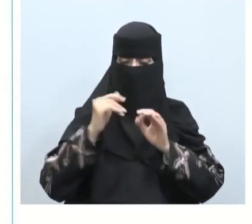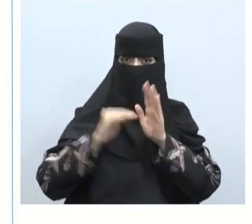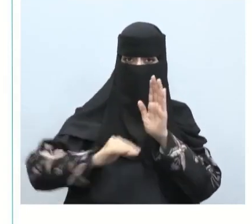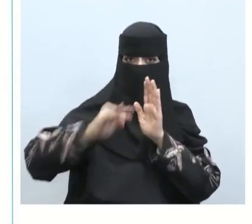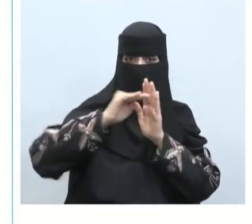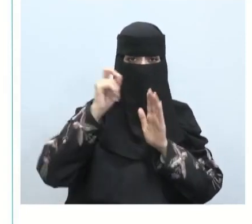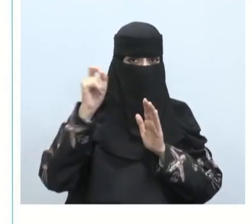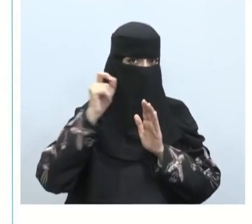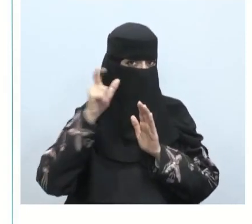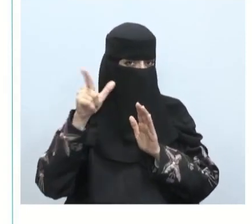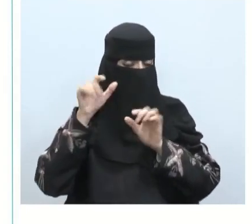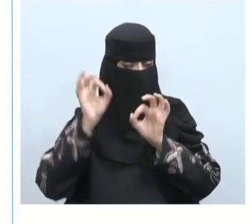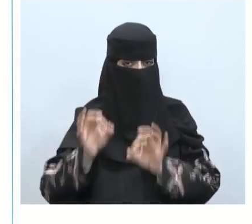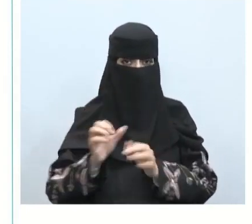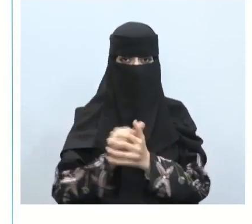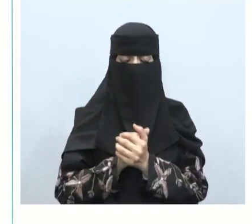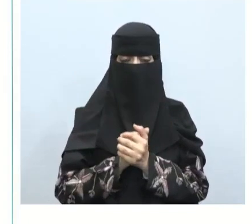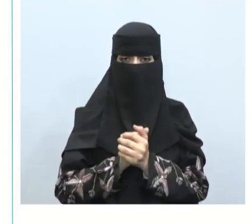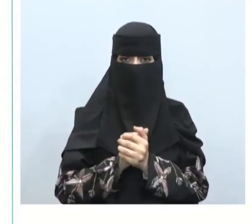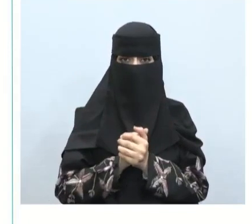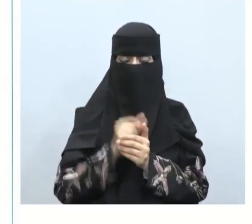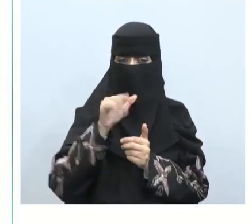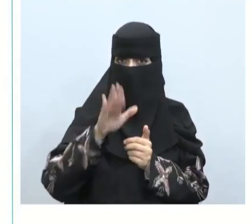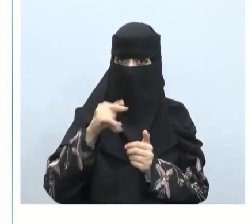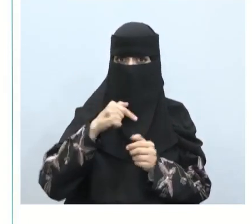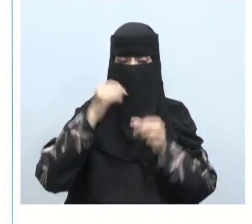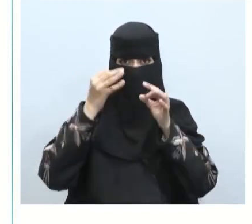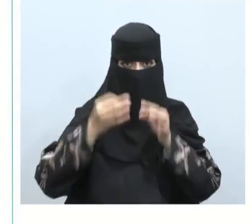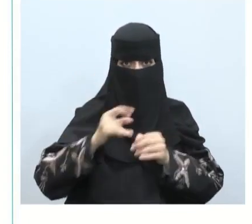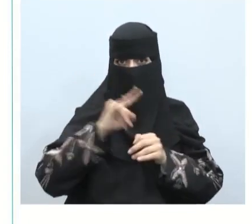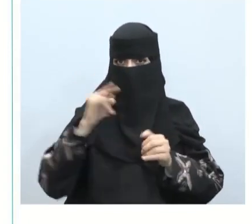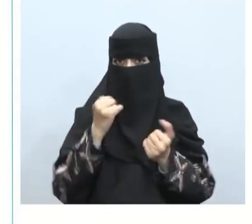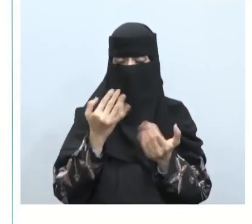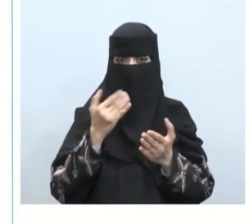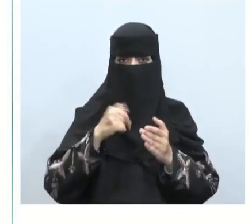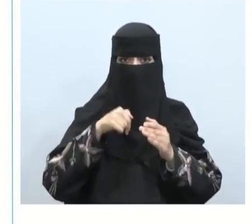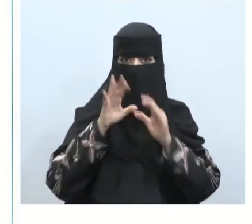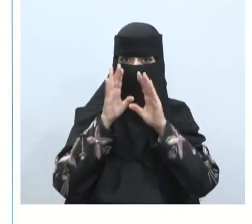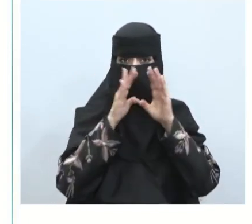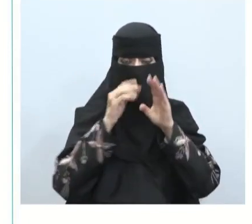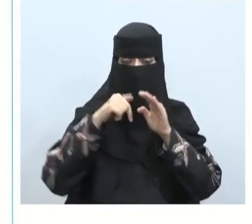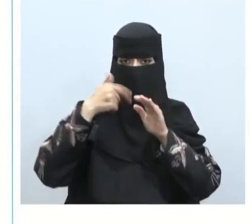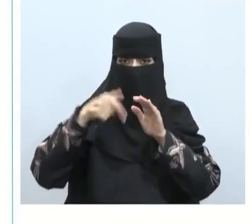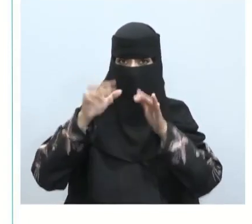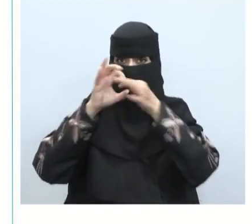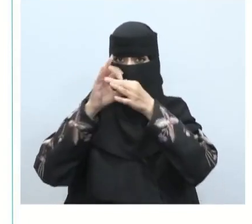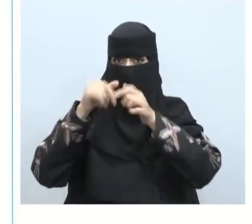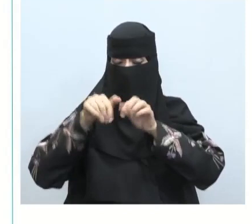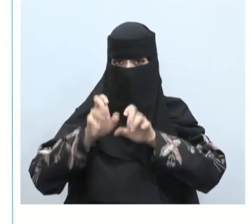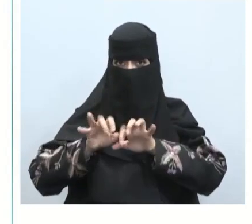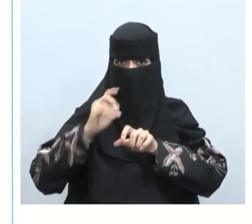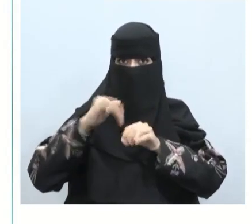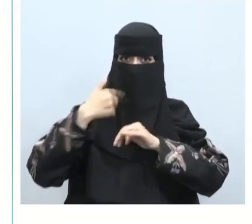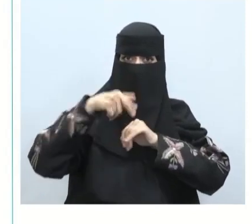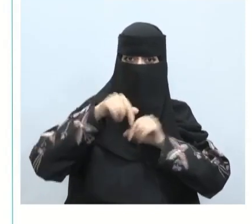الصوت في ايضا تحقق من عدم وجود مكبرات صوت اخرى متصله بالحاسب